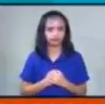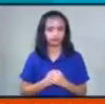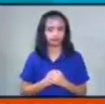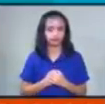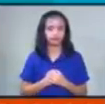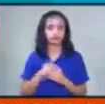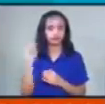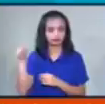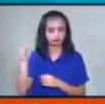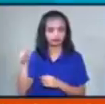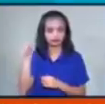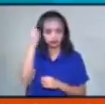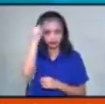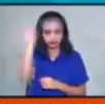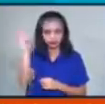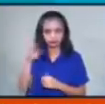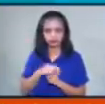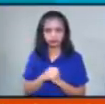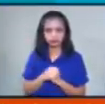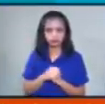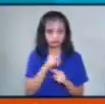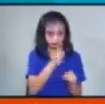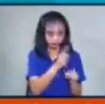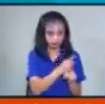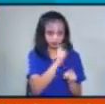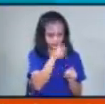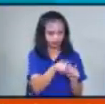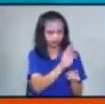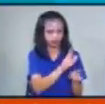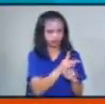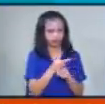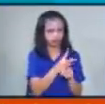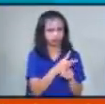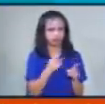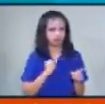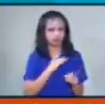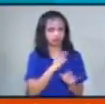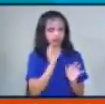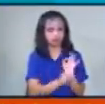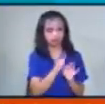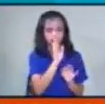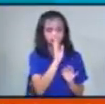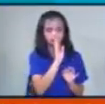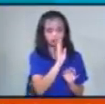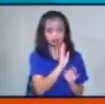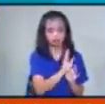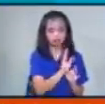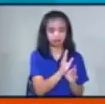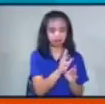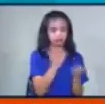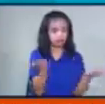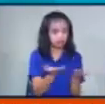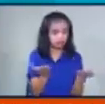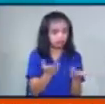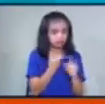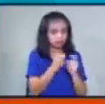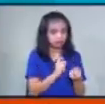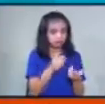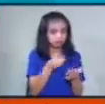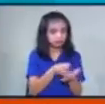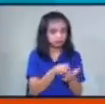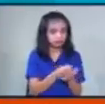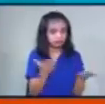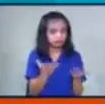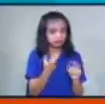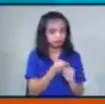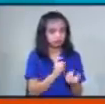Oo, sir. Diba? Alagaan mo yung mga tao mo, sir. Kasi kung hindi dahil sa mga tao mo, sir, saan ba nang galing yung mga pera nyong lahat